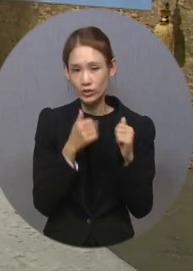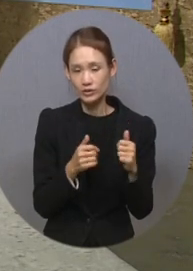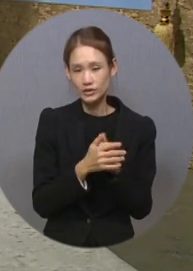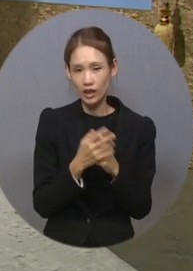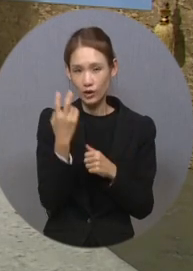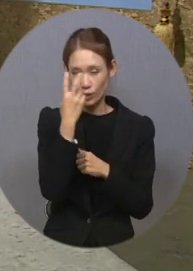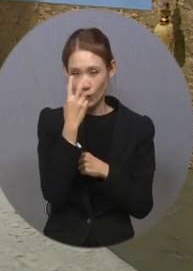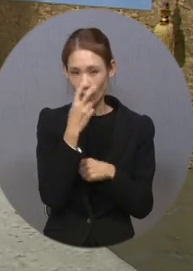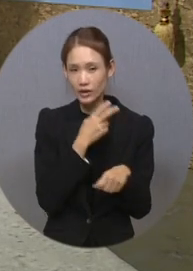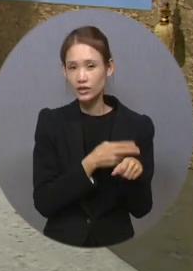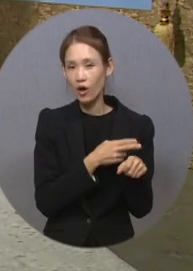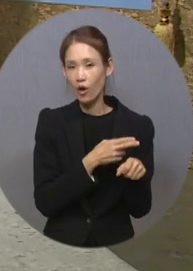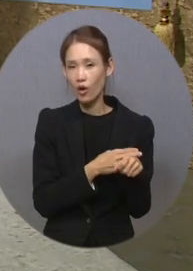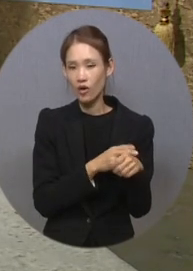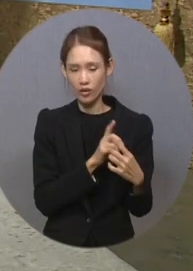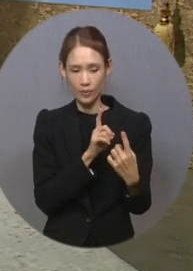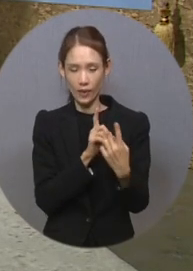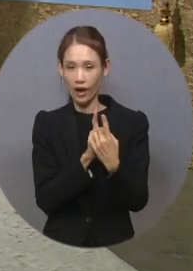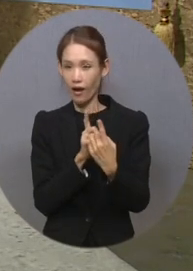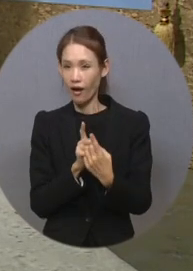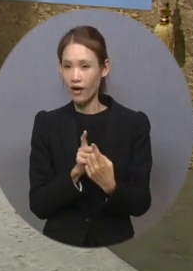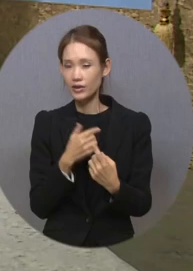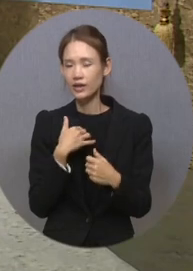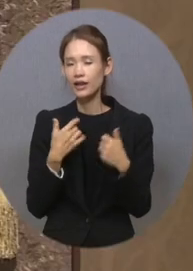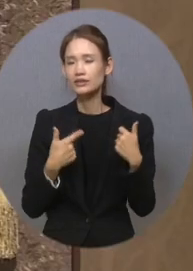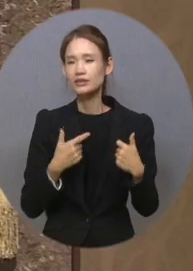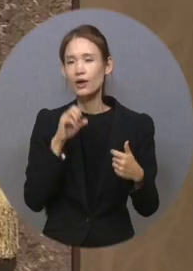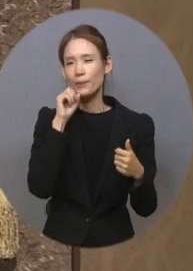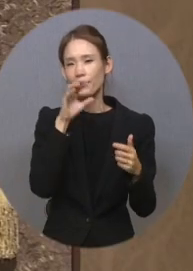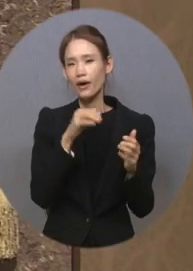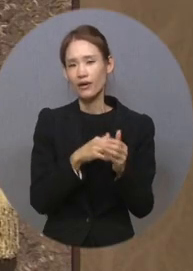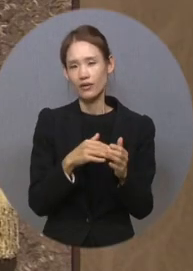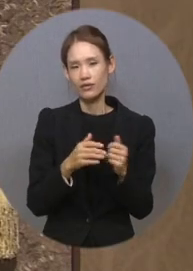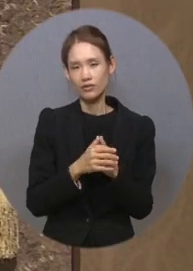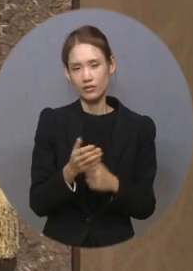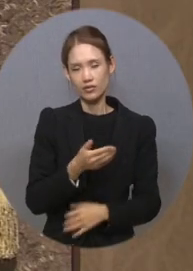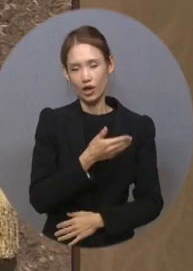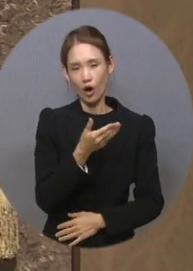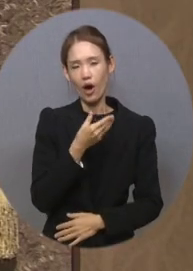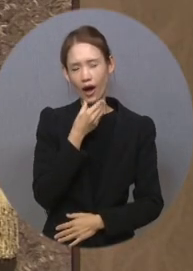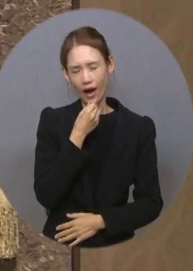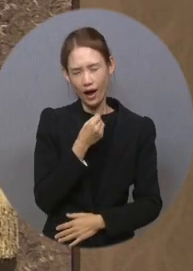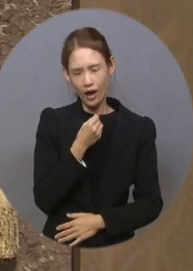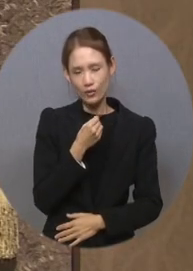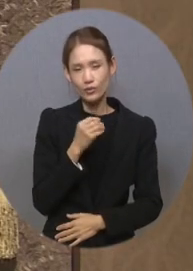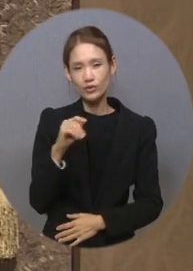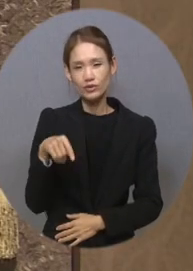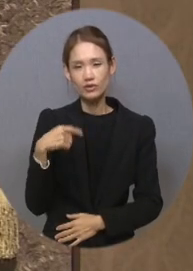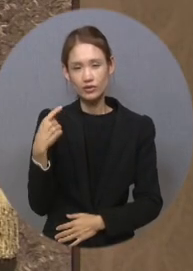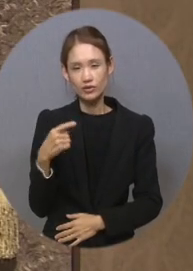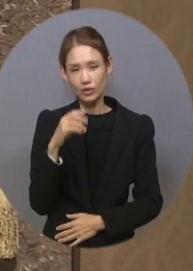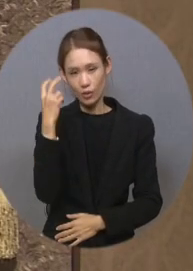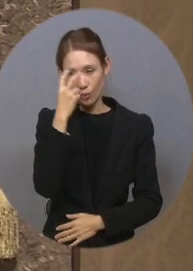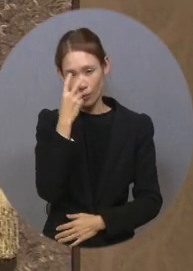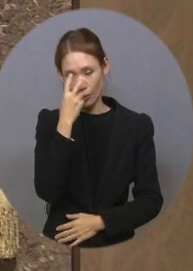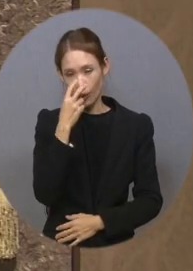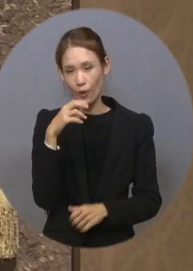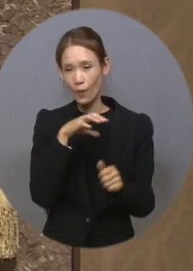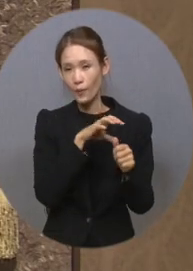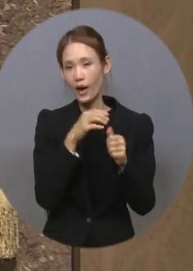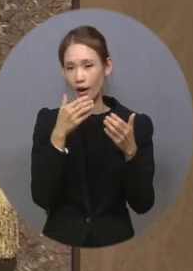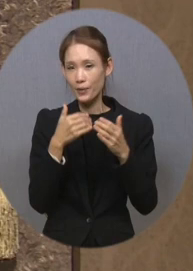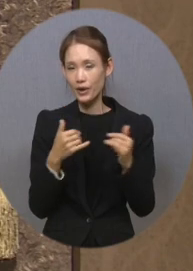선생님들 네. 뵈면은 내가 늘 그런 말씀을 드려요. 여러분이 행복하셔야 네. 우리 보호받고 계시는